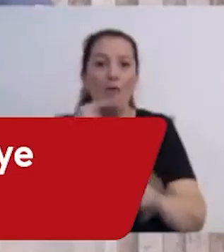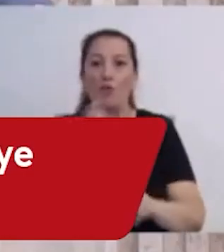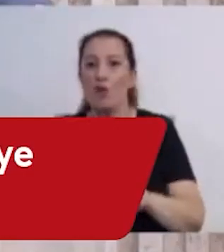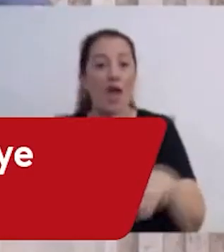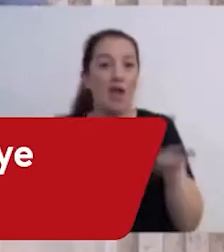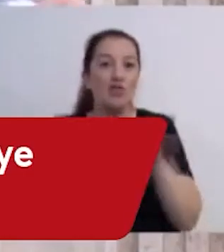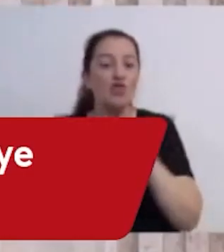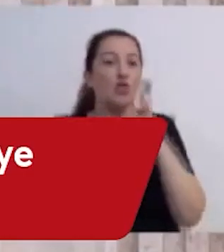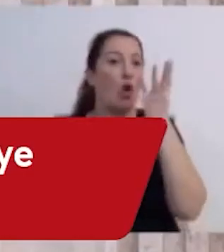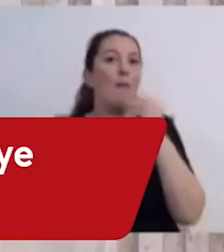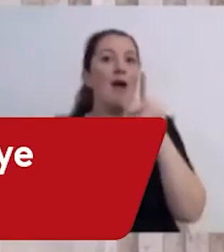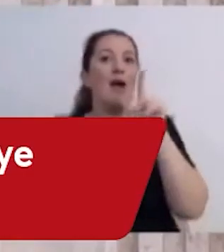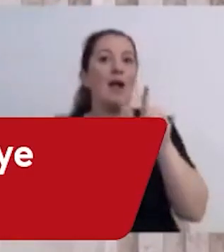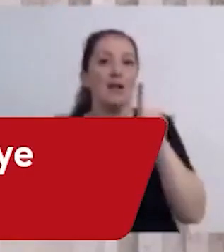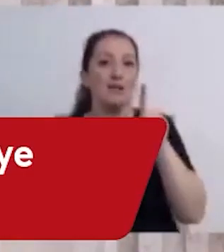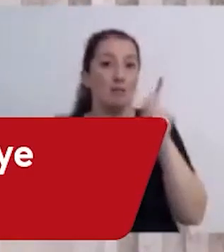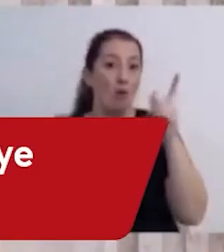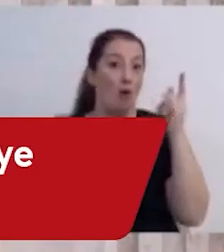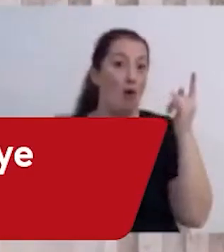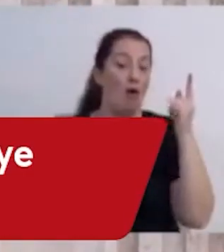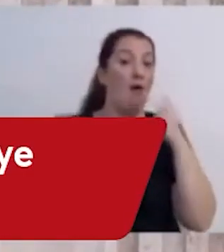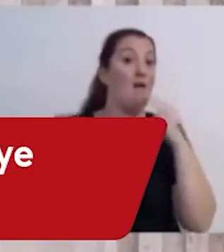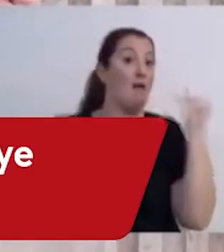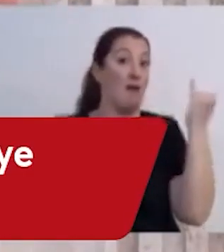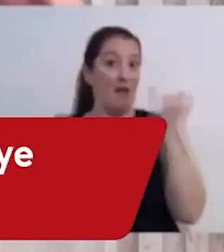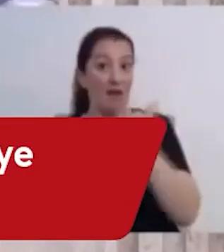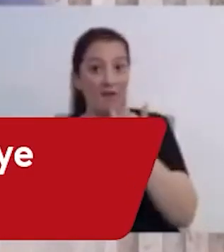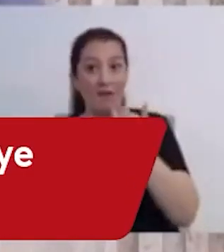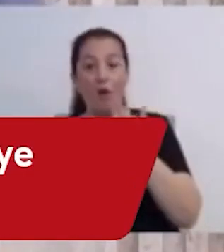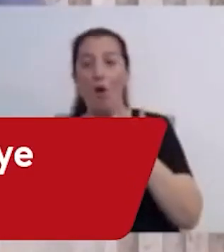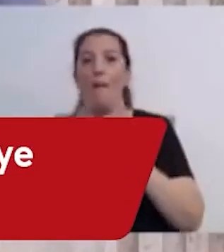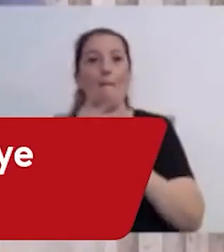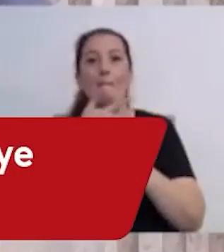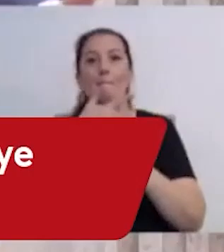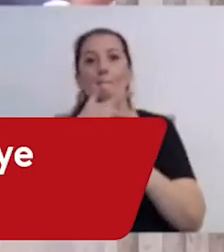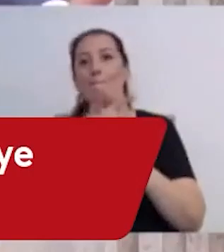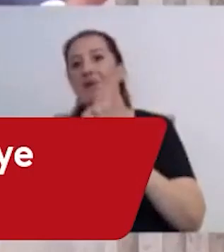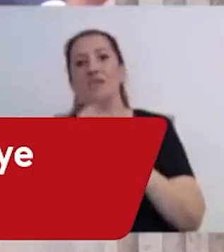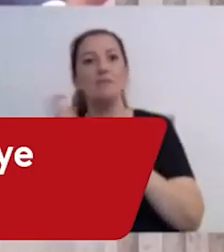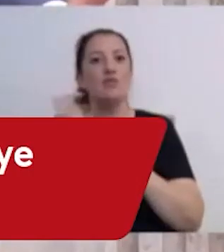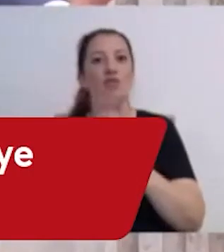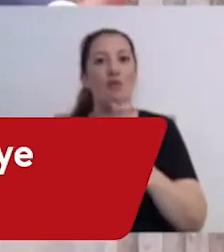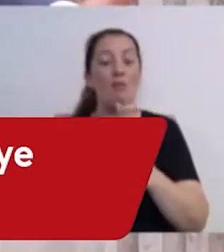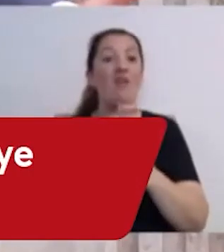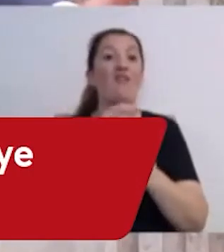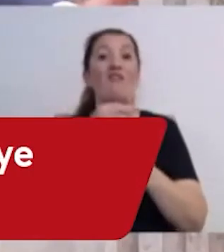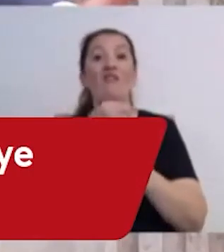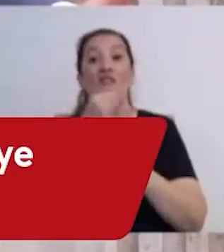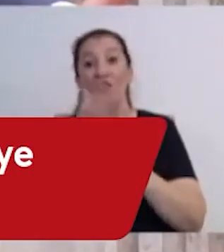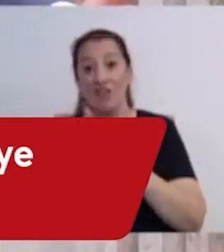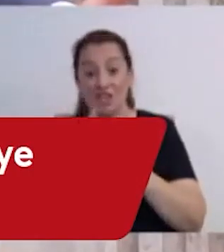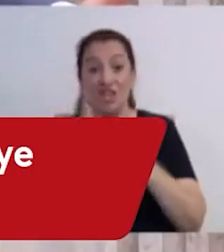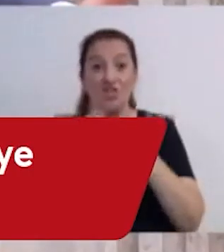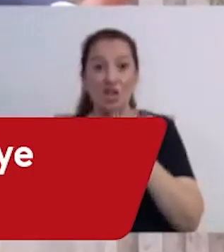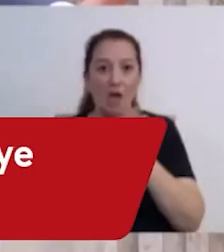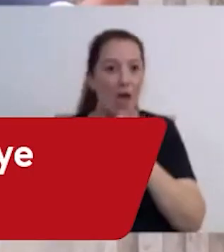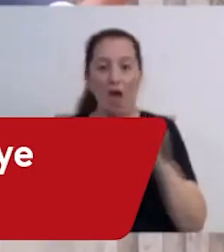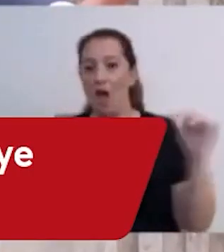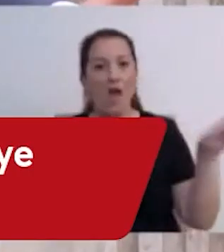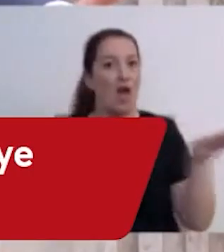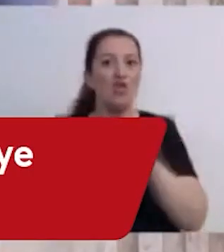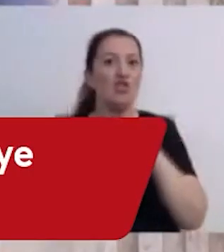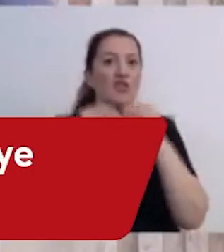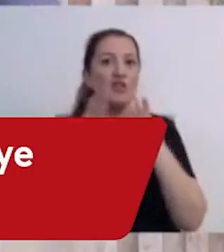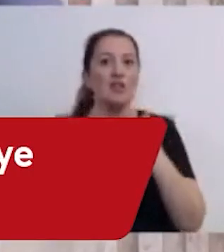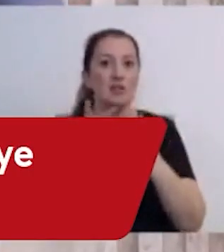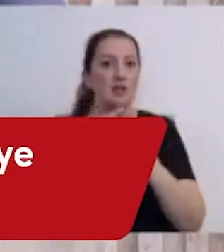Eşitlikçi olmak lazım. Biri direkt hakaret ediyor, biri benzetme yapıyor. Vereceksen cezayı ikisine birden vereceksin.